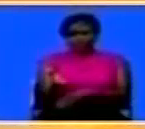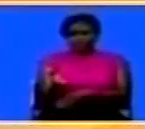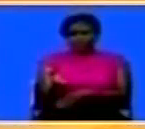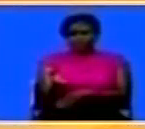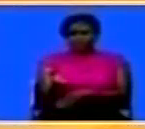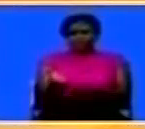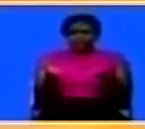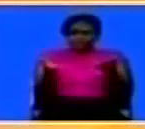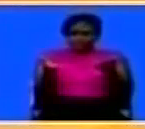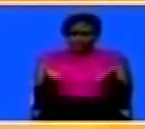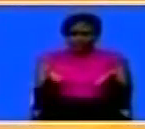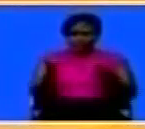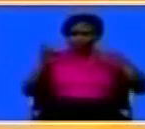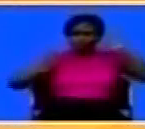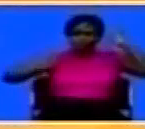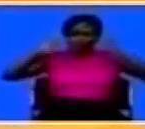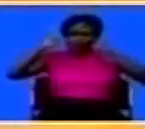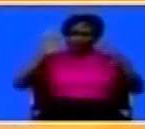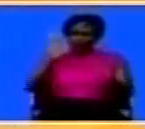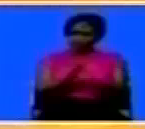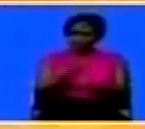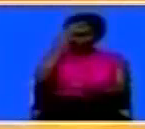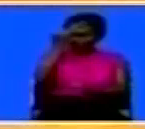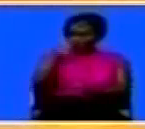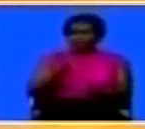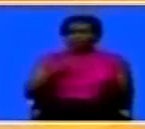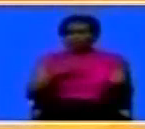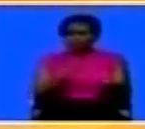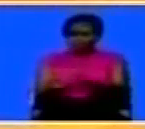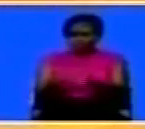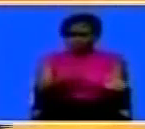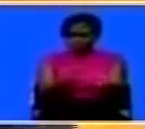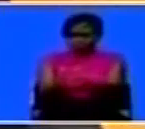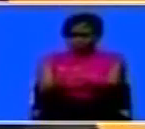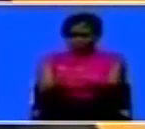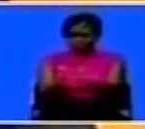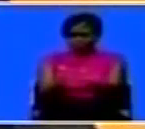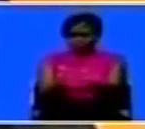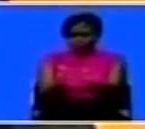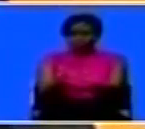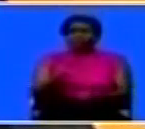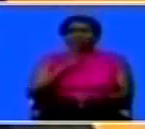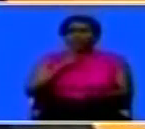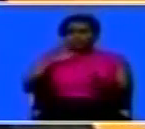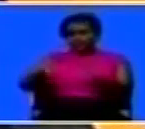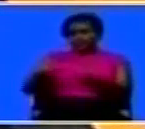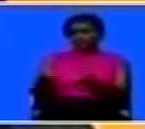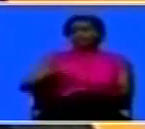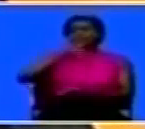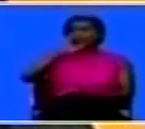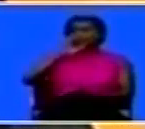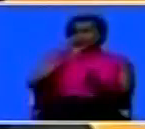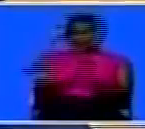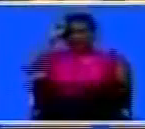Makueni sasa wamejawa na wasiwasi baada ya mto wanaotegemea sana kwa maji yao ya kunywa na